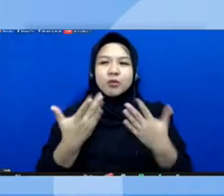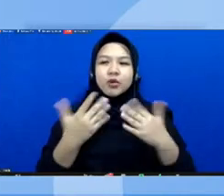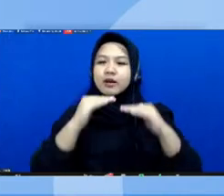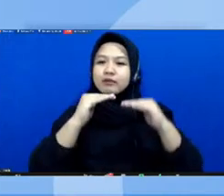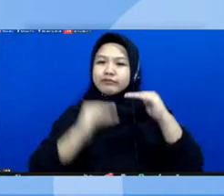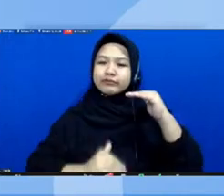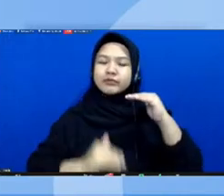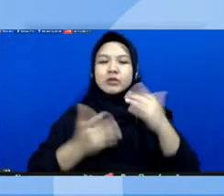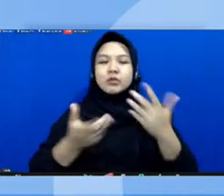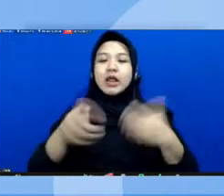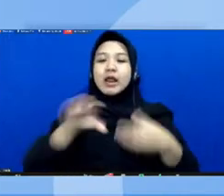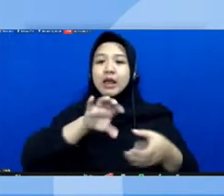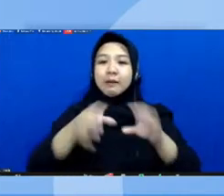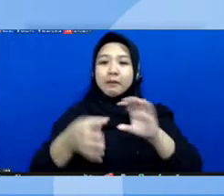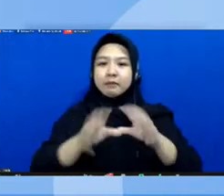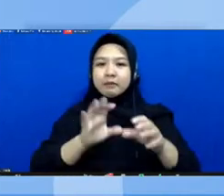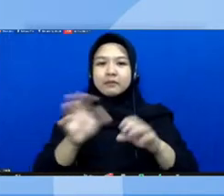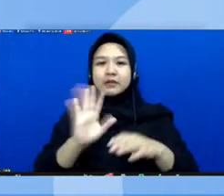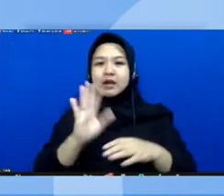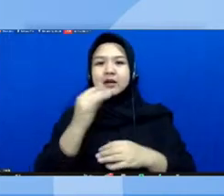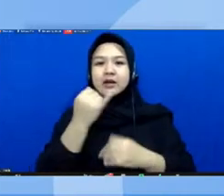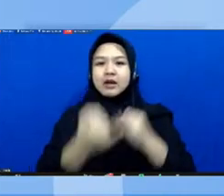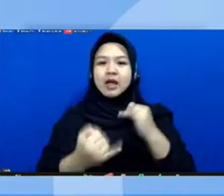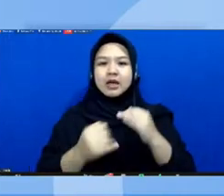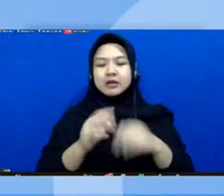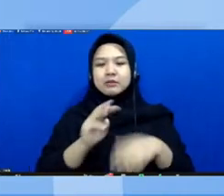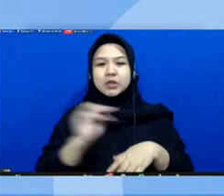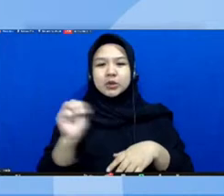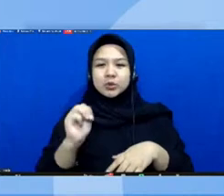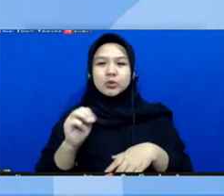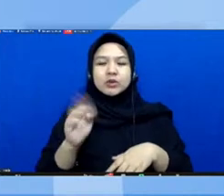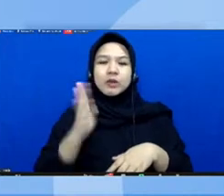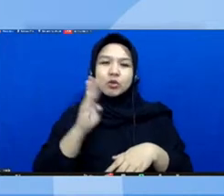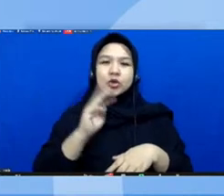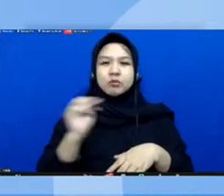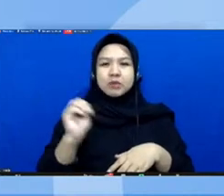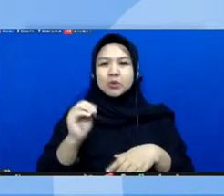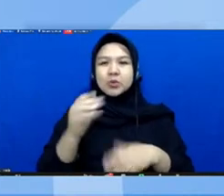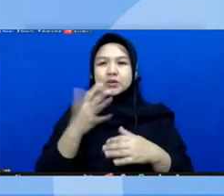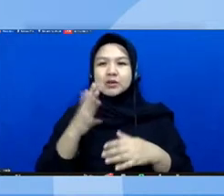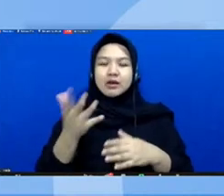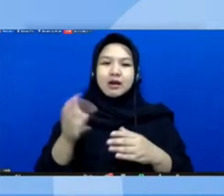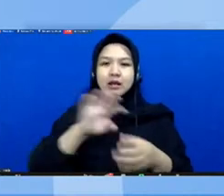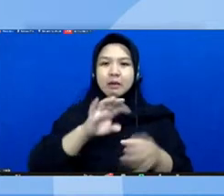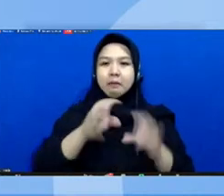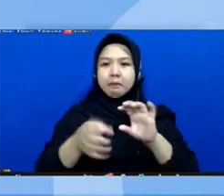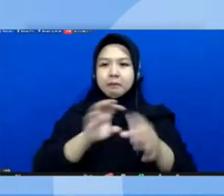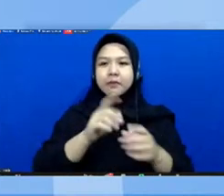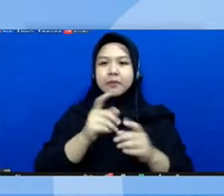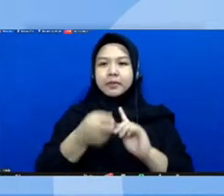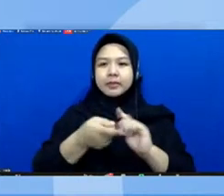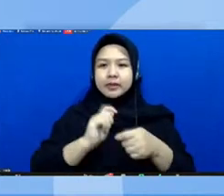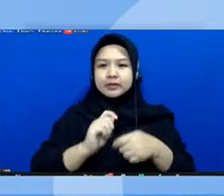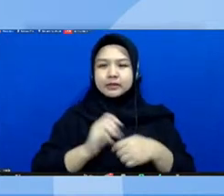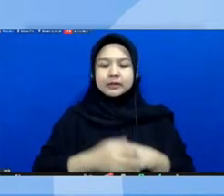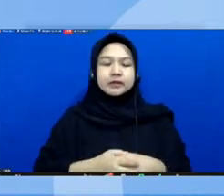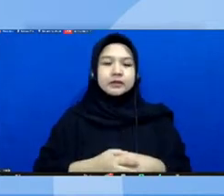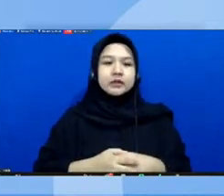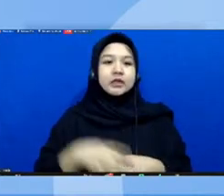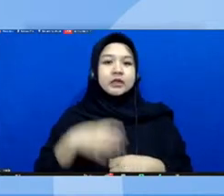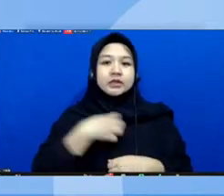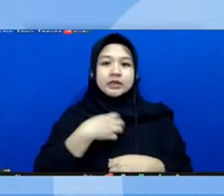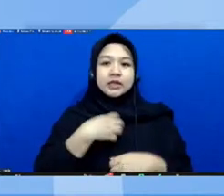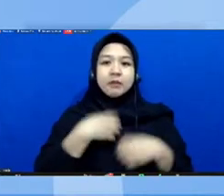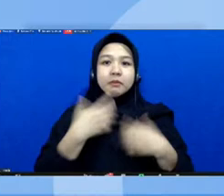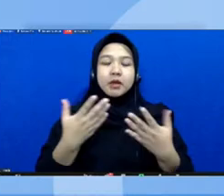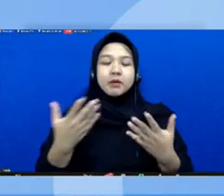tidak terlalu banyak di akhir pekan, Sabtu maupun Minggu. Nah, bagaimana kemudian kita menyikapi ini, sambil menunggu panitia